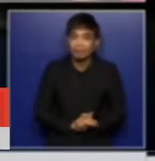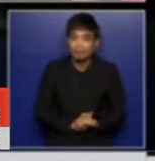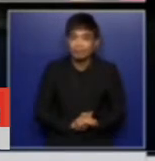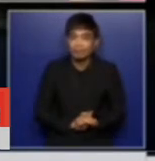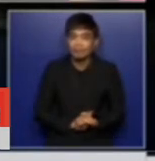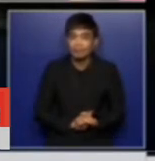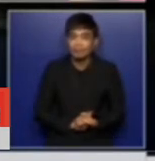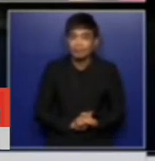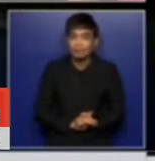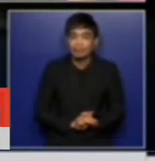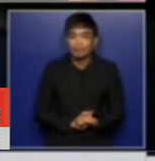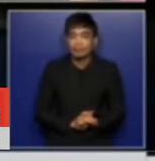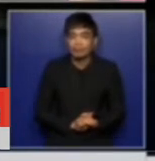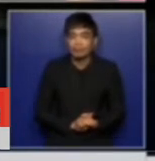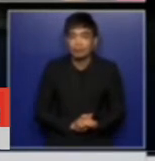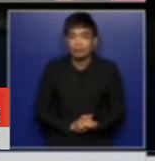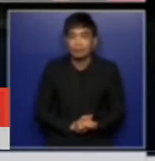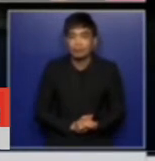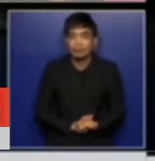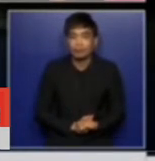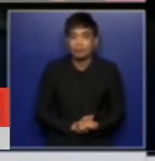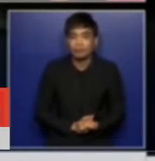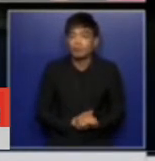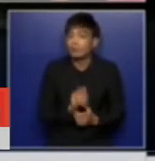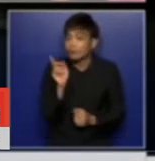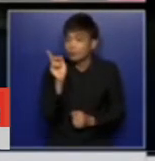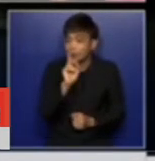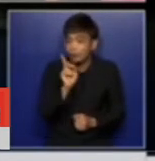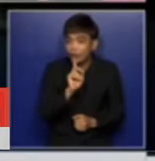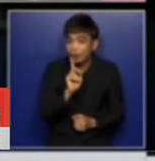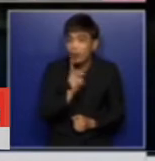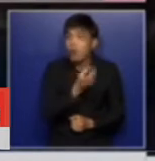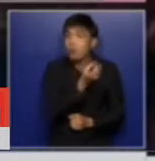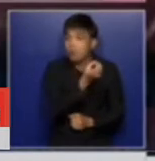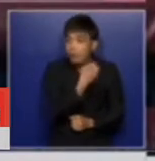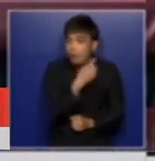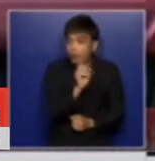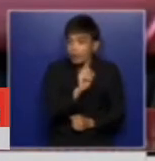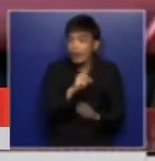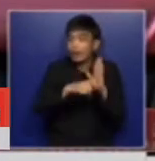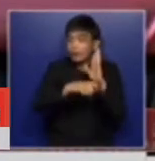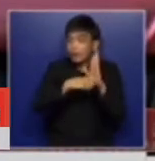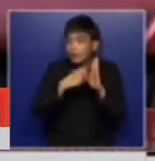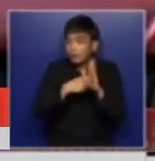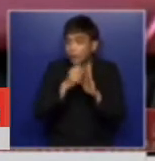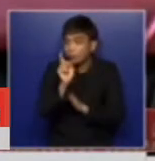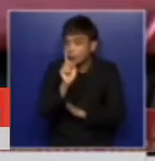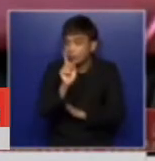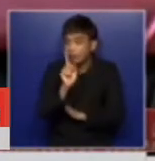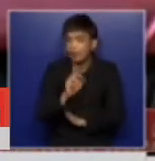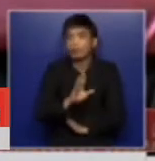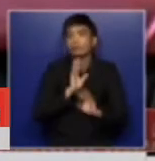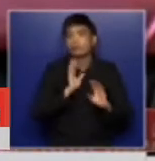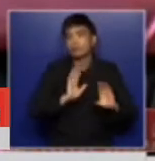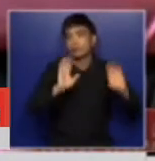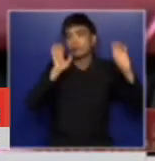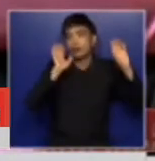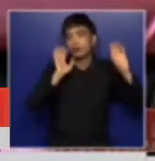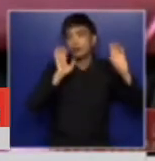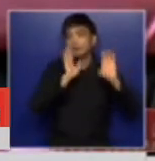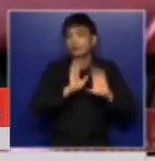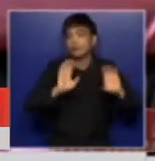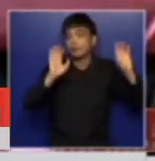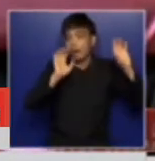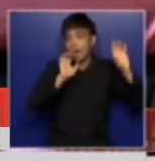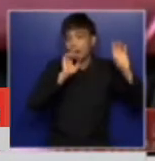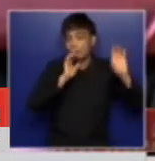านที่เคารพครับเขาบอกอย่างนี้ครับเขาบอกว่าเหตุที่มันเกิดเช่นนี้เนี่ยเพราะรัฐบาลนะครับหลังจากที่ท่าน